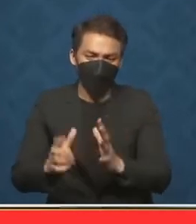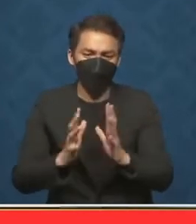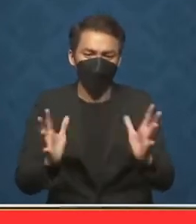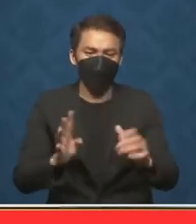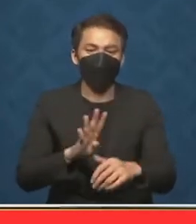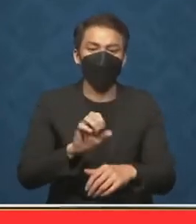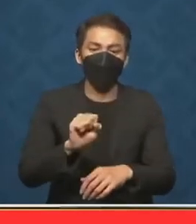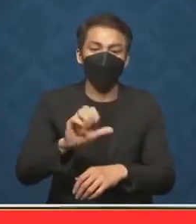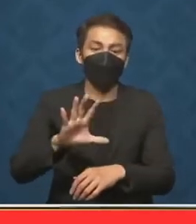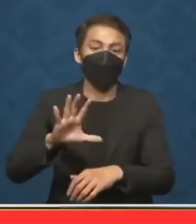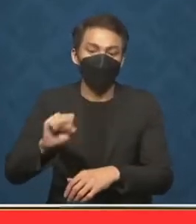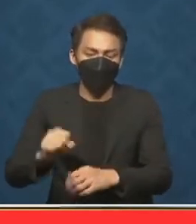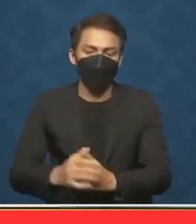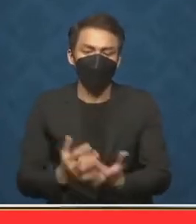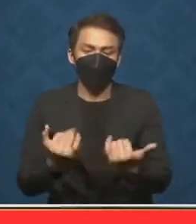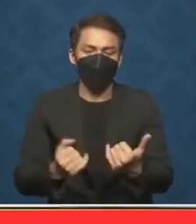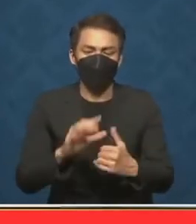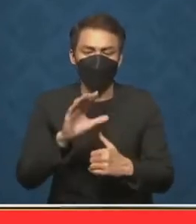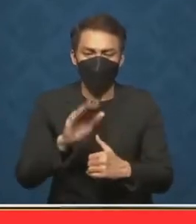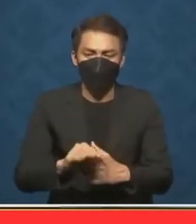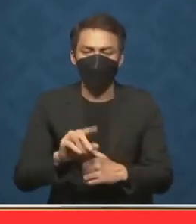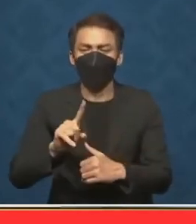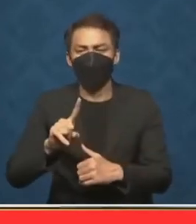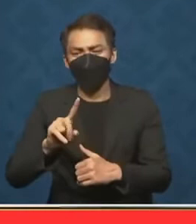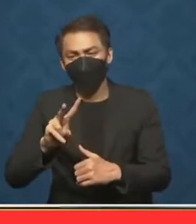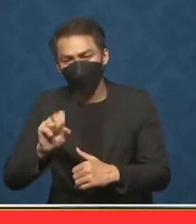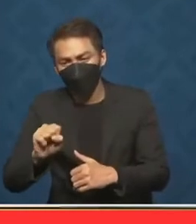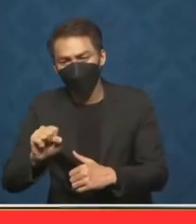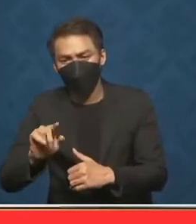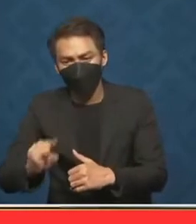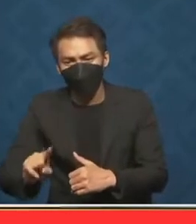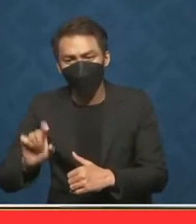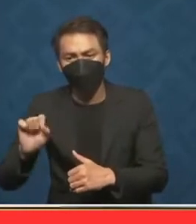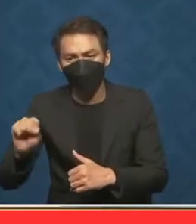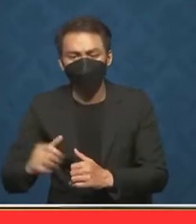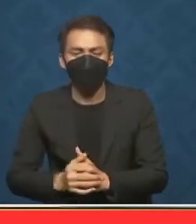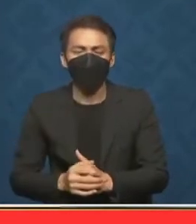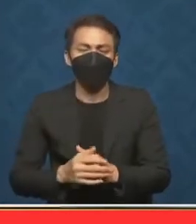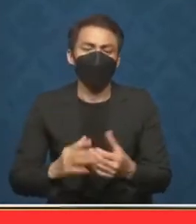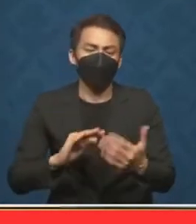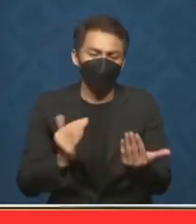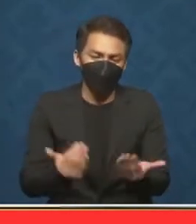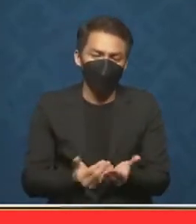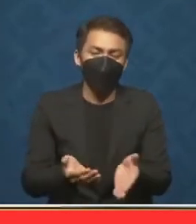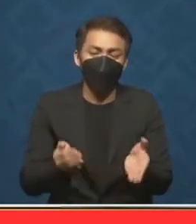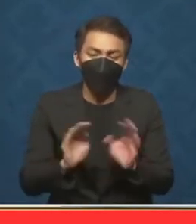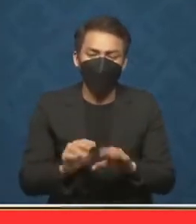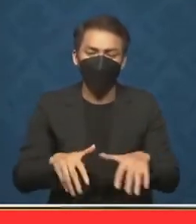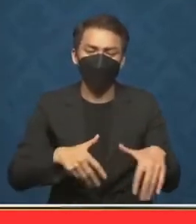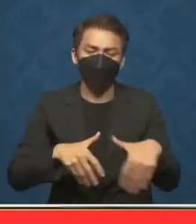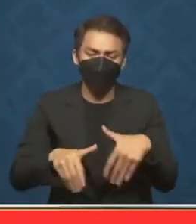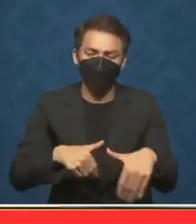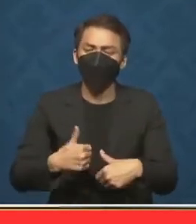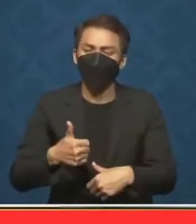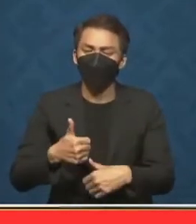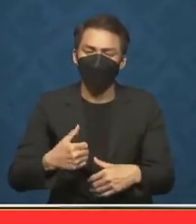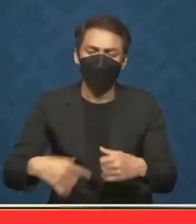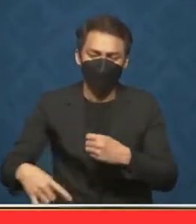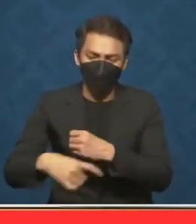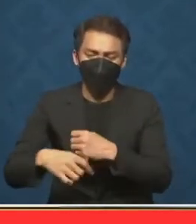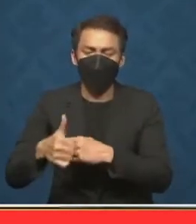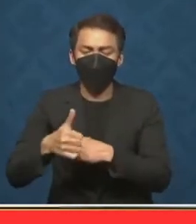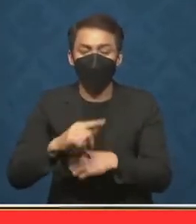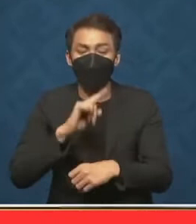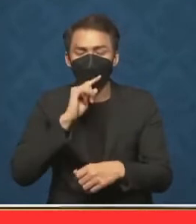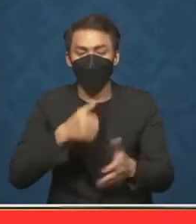5 silกำลังจะเหลือ 2,300ะเหลอหนึ่แสนขอบคัวชาวนาีความสุขสามีภรรยาคุยกัว่าถ้ามีโงการ